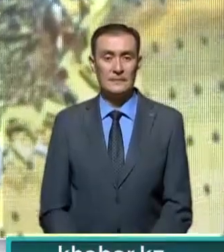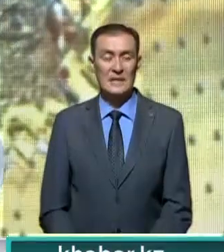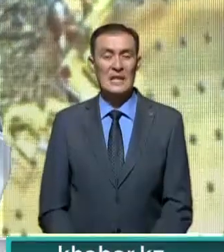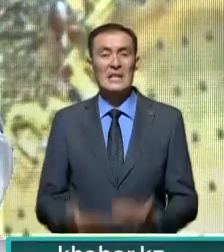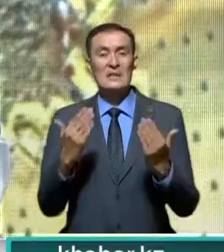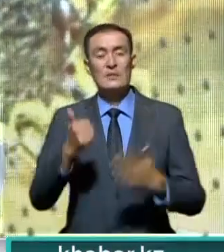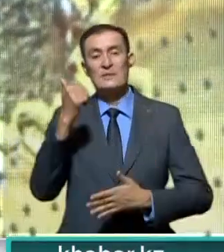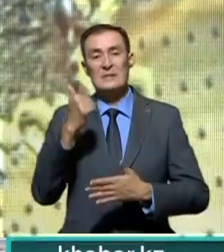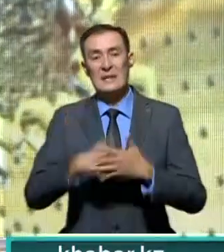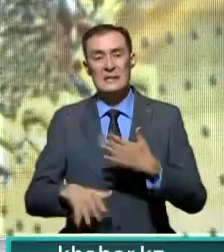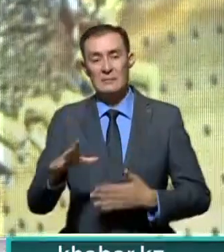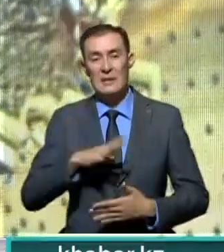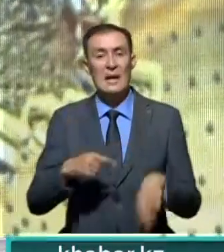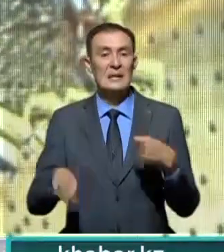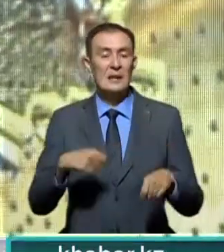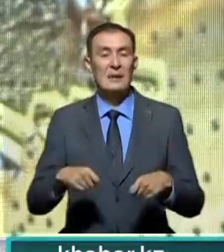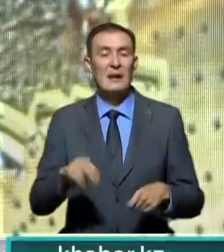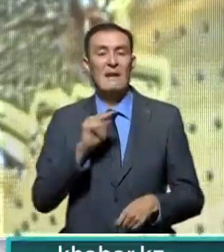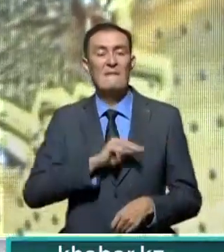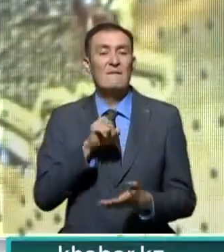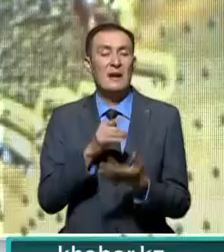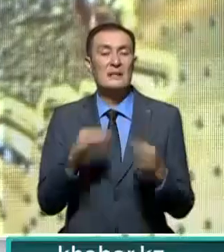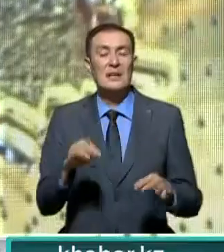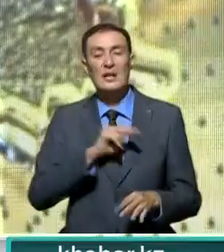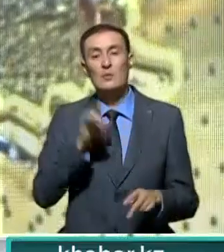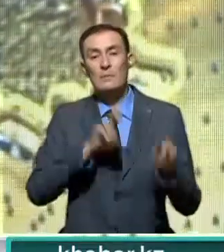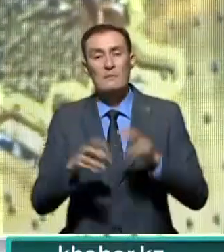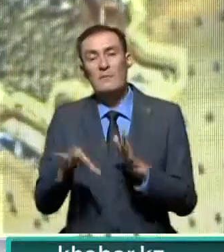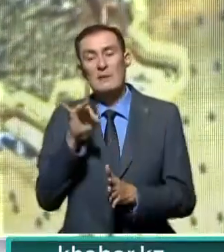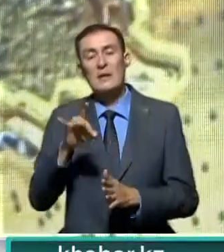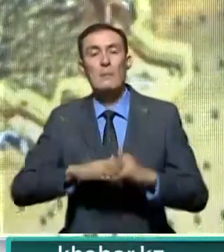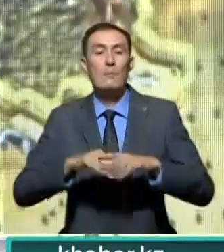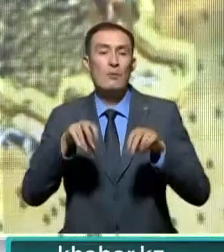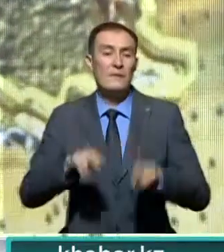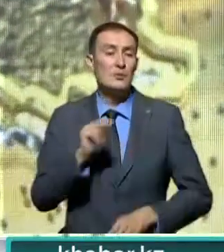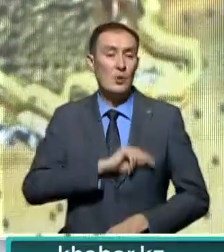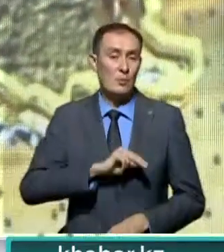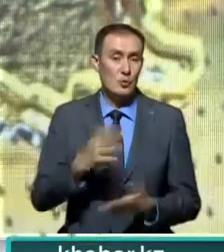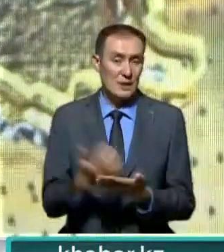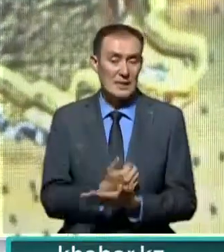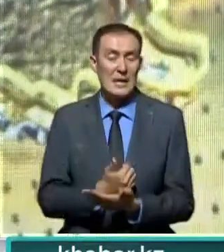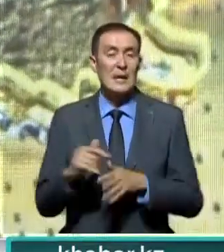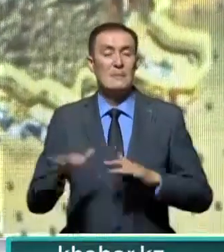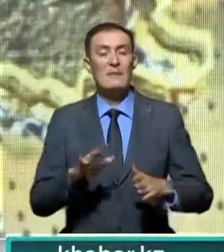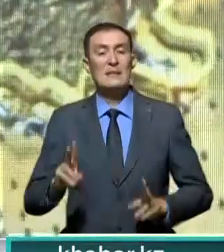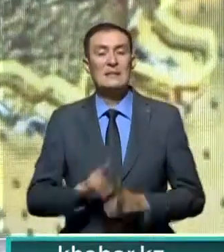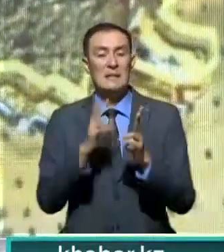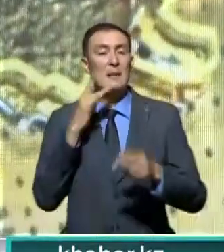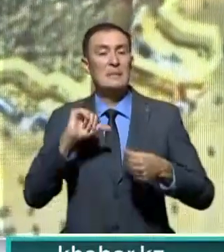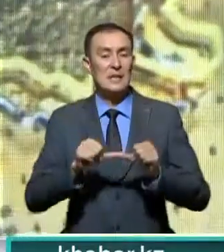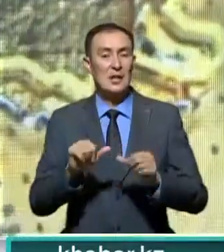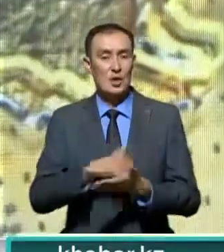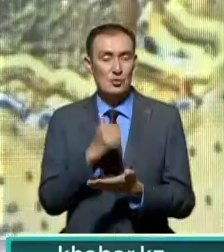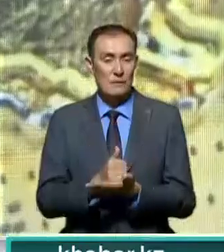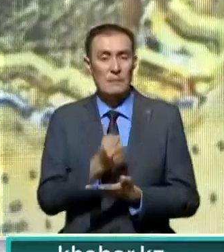Сегодня в столице прошла очередная ярмарка вакансий, где каждый соискатель мог подобрать себе подходящую работу. Мероприятие в Астане проводят на постоянной